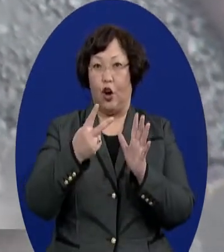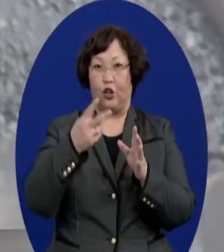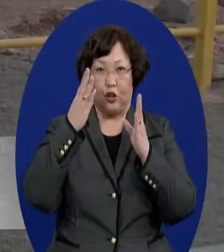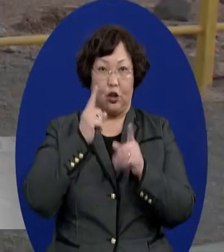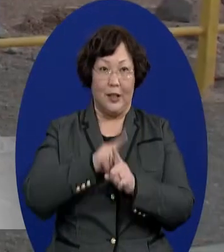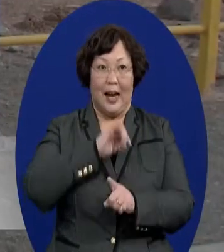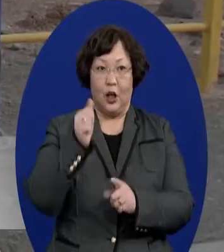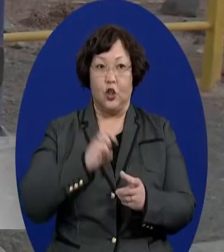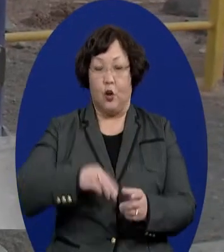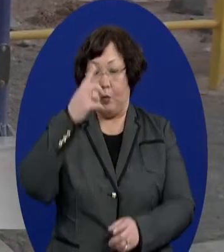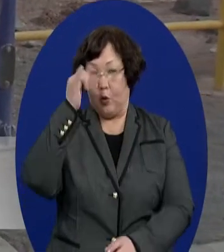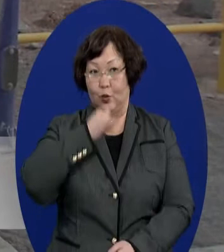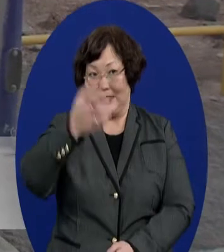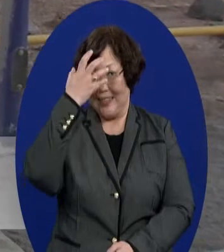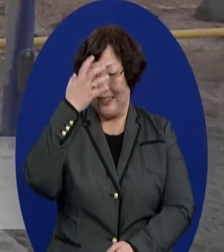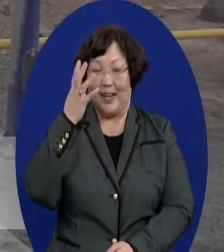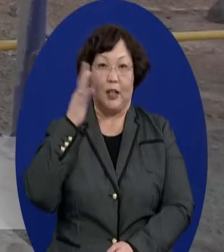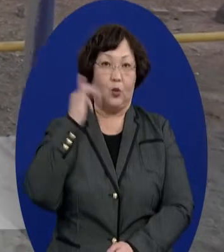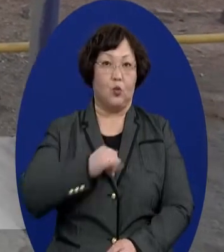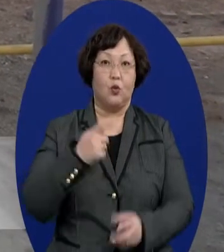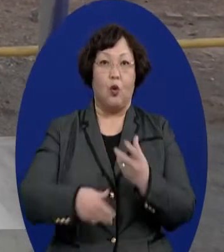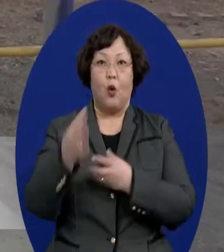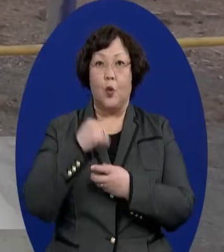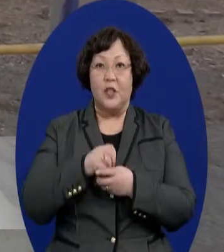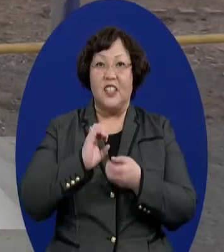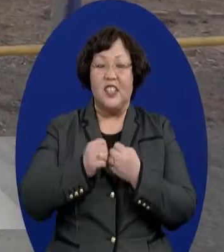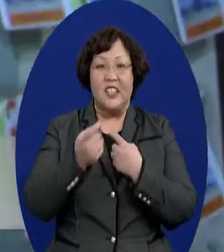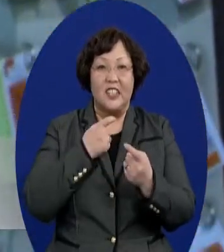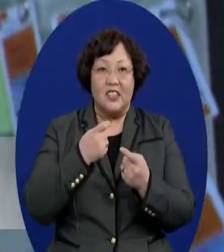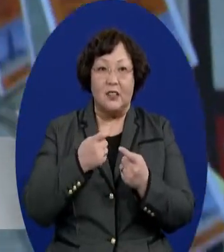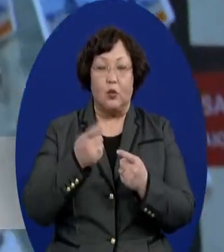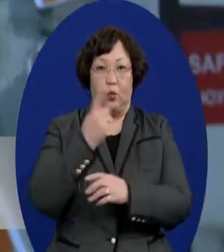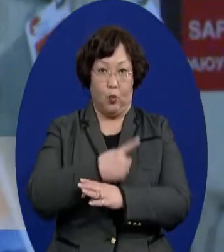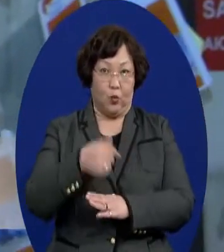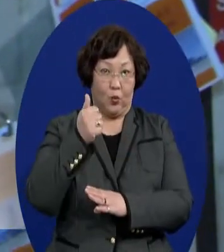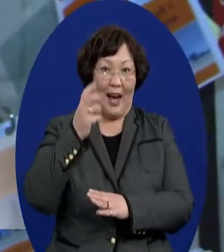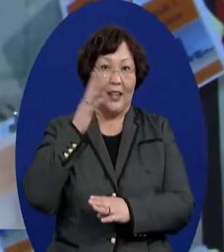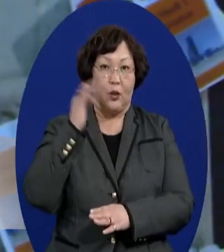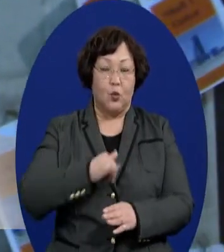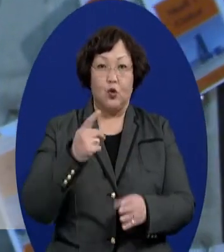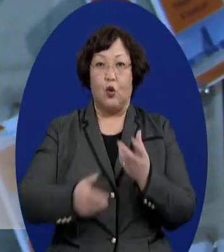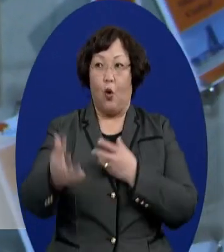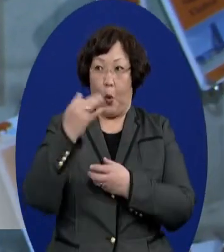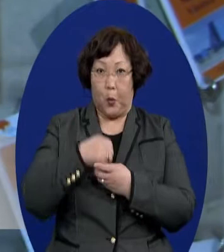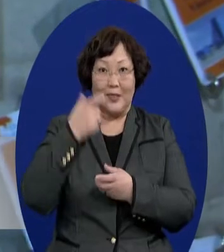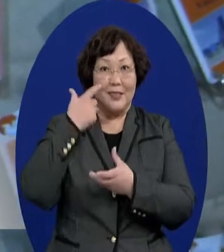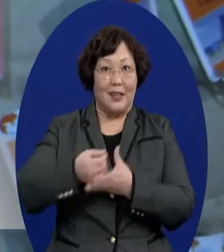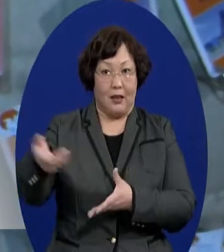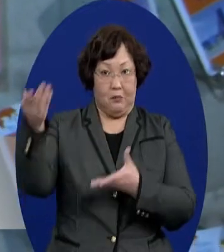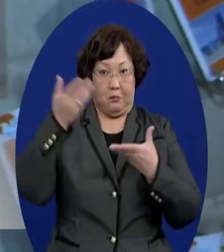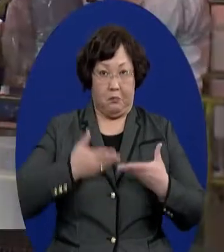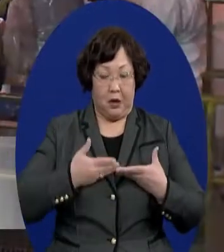хүрээнд Монгол улсын засгийн газар болон гадаадын хөрөнгө оруулагчтай хийсэн хилцээрийн үр дүнд гадаадын хөрөнгө оруулагч талаас ирүүлсэн саналыг